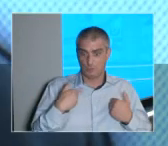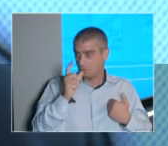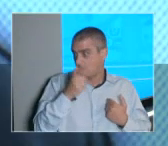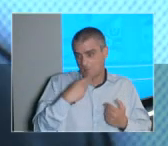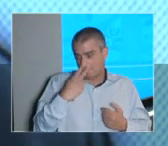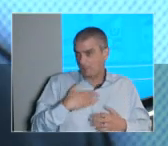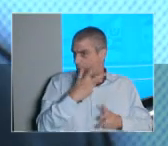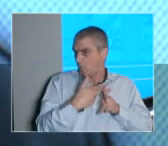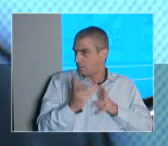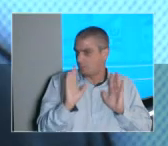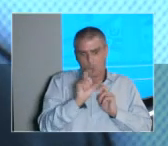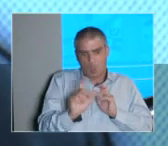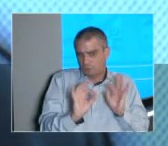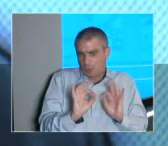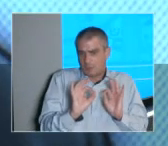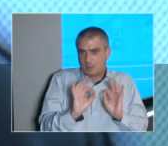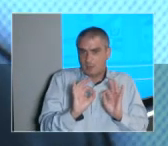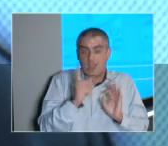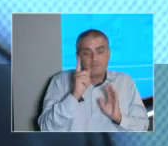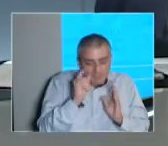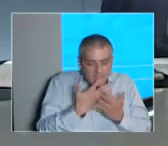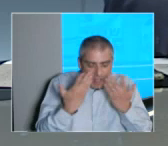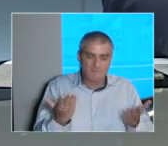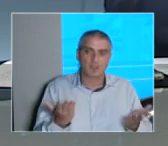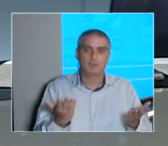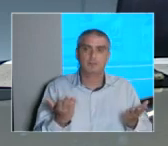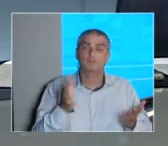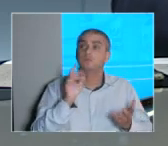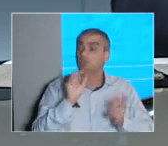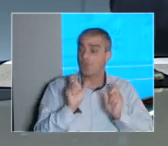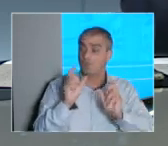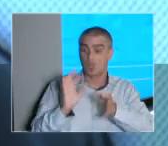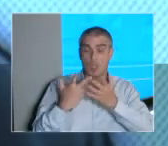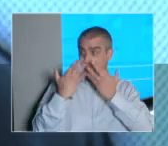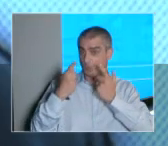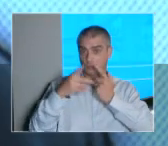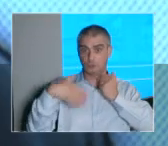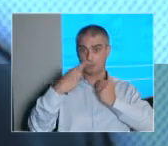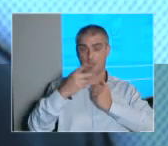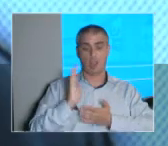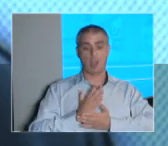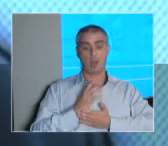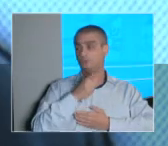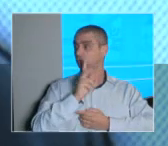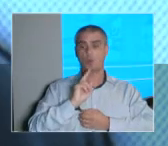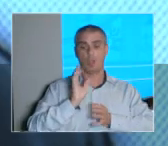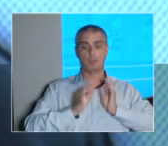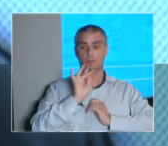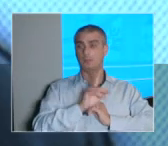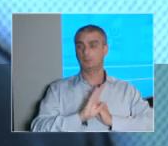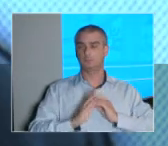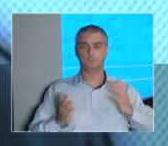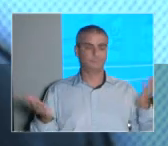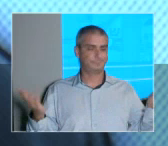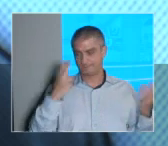זכאי. כן. הוא לא הורשע, והוא זכאי, ואני נכנס... אבל צריך לברר את הזכאות הזאת. מניעת הבירור על ידי okay. זה שתהיה okay. החלטה שהוא לא עומד לדין,